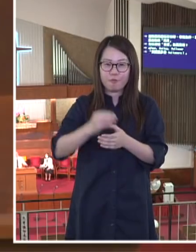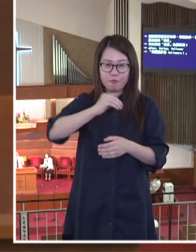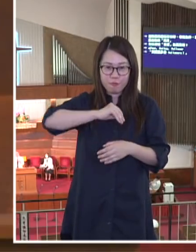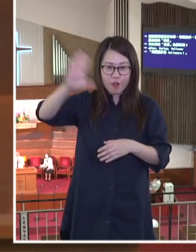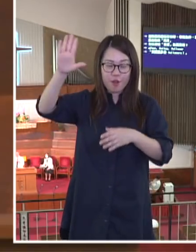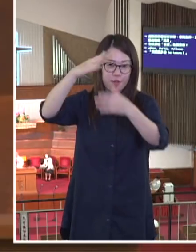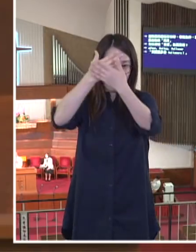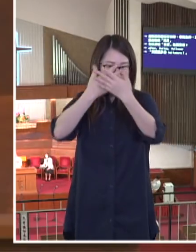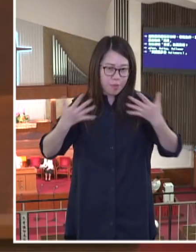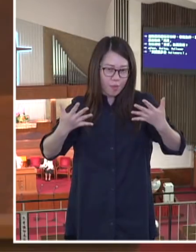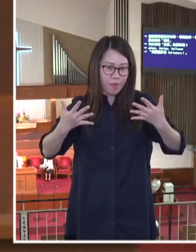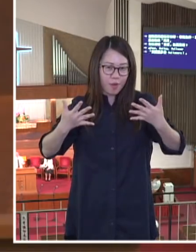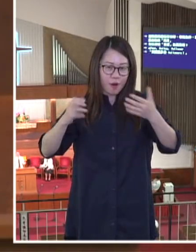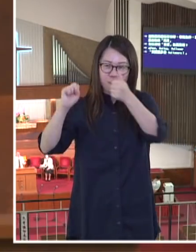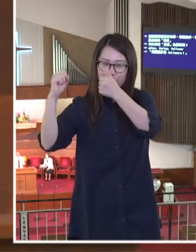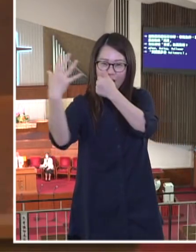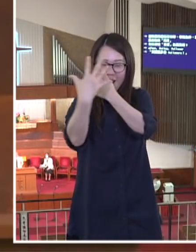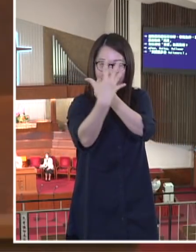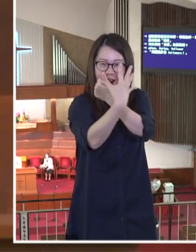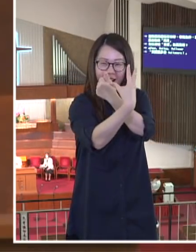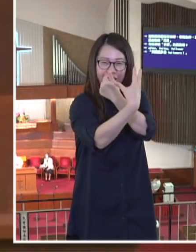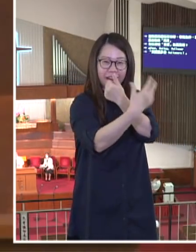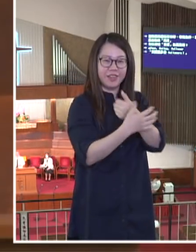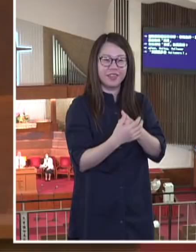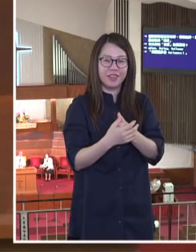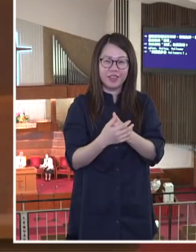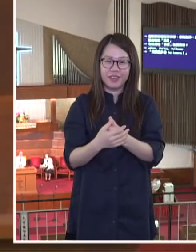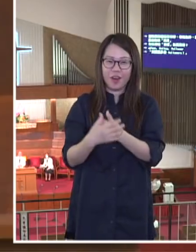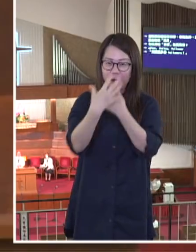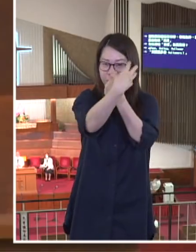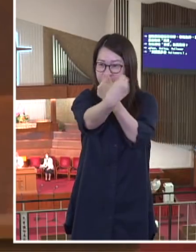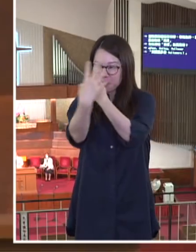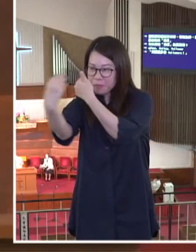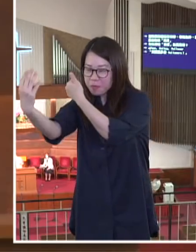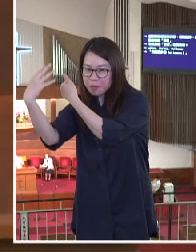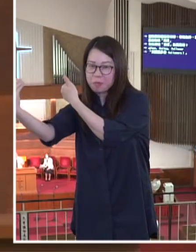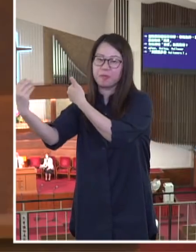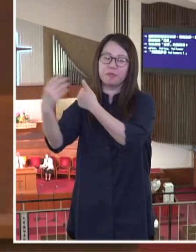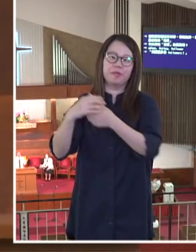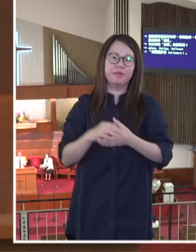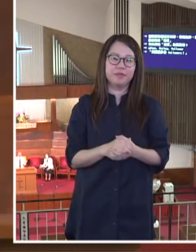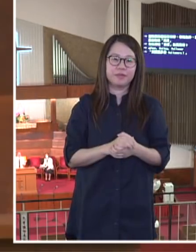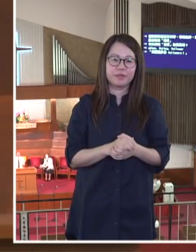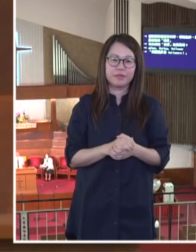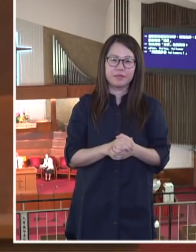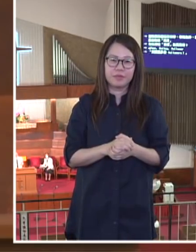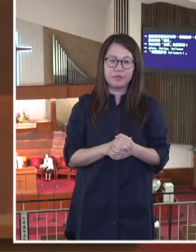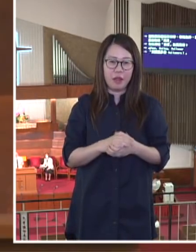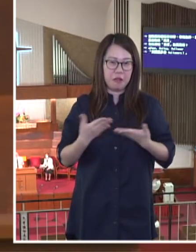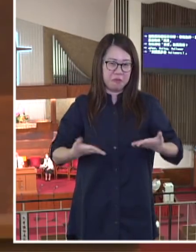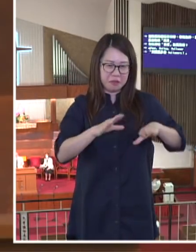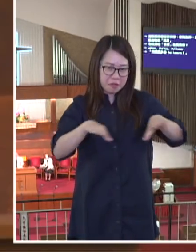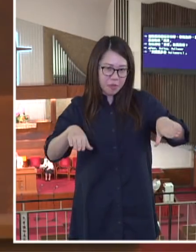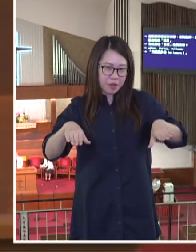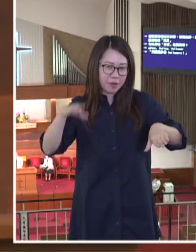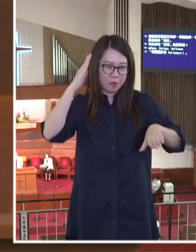我的志愿咧，唔系医生啊，唔系律师啊，唔系老师啊，又唔会话系音乐家啊，即系其